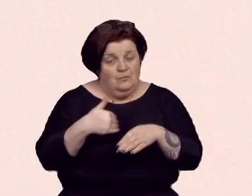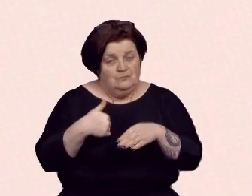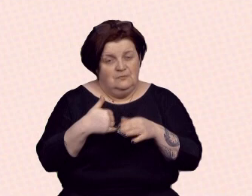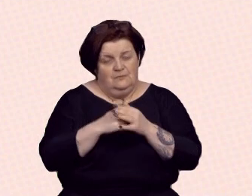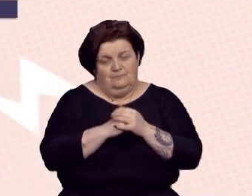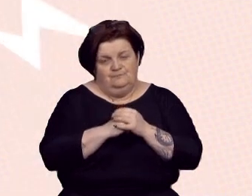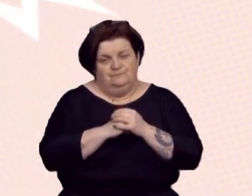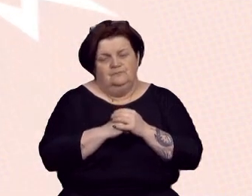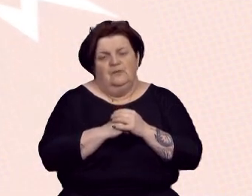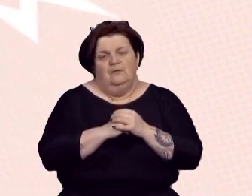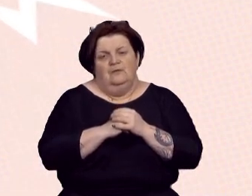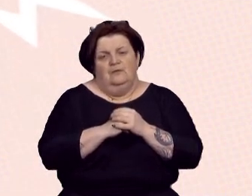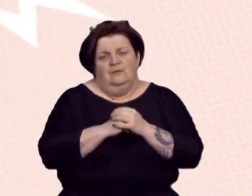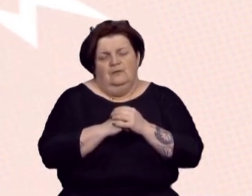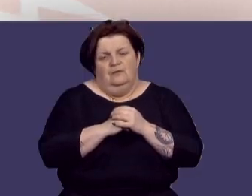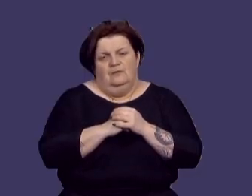Rzeczpospolitej.